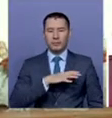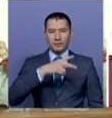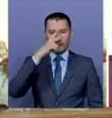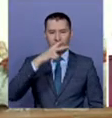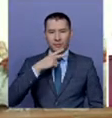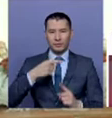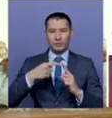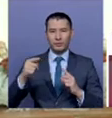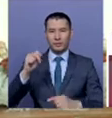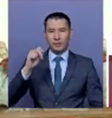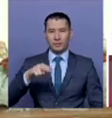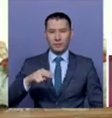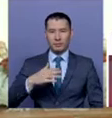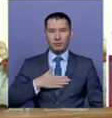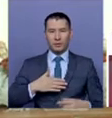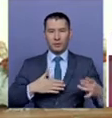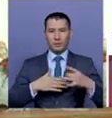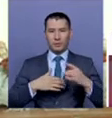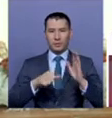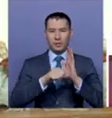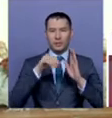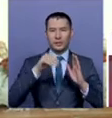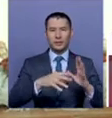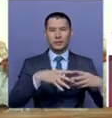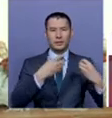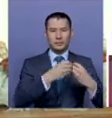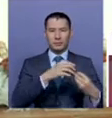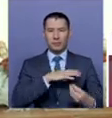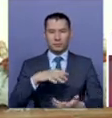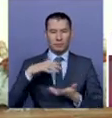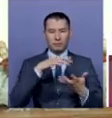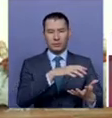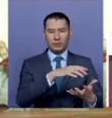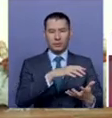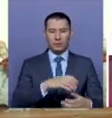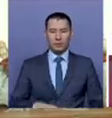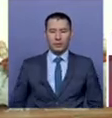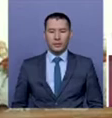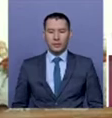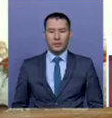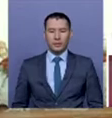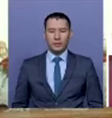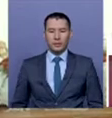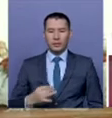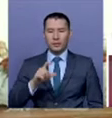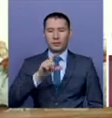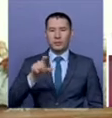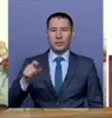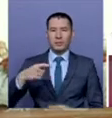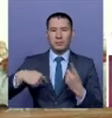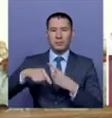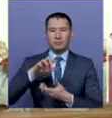ауданымызда 6 мыңнан астам отбасыға көмек көрсетілді. Алатау әкімдігінің көмегімен, кәсіпкерлердің